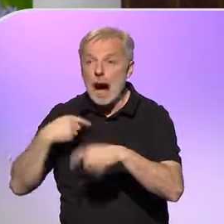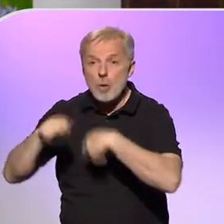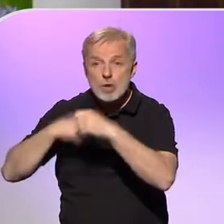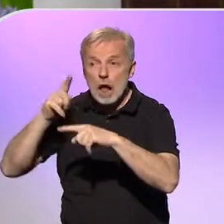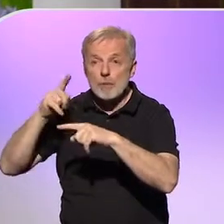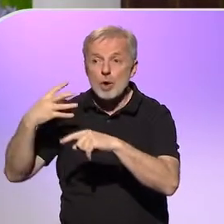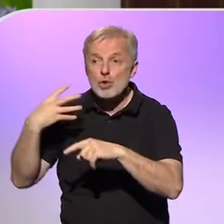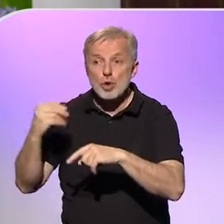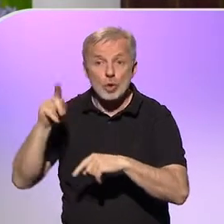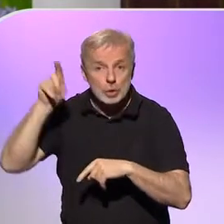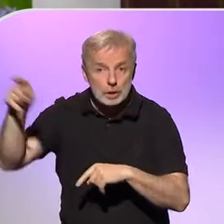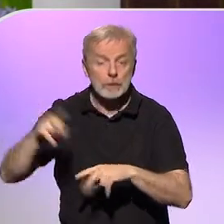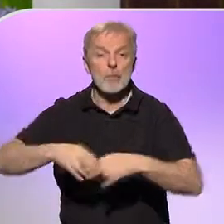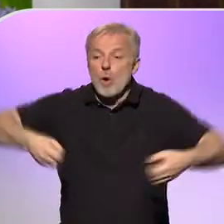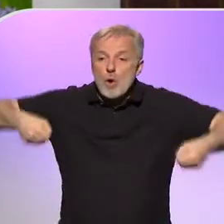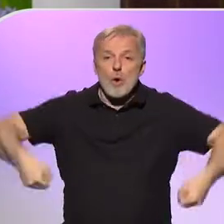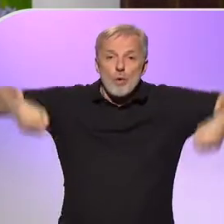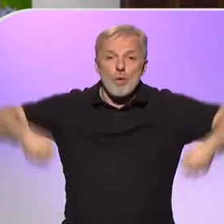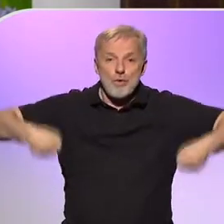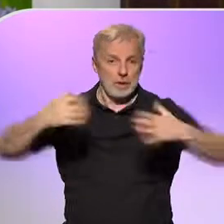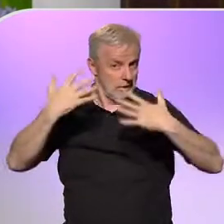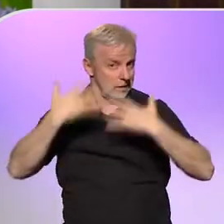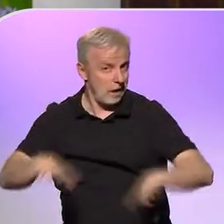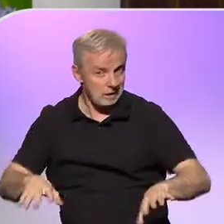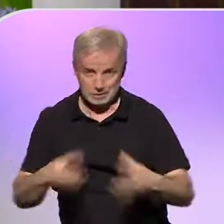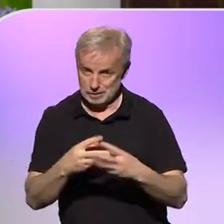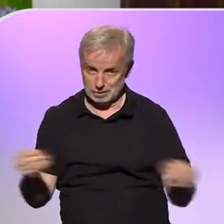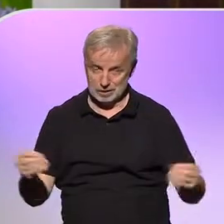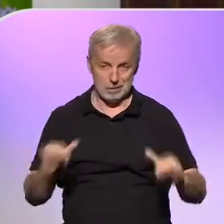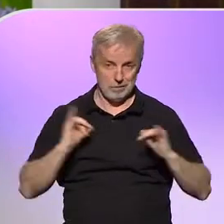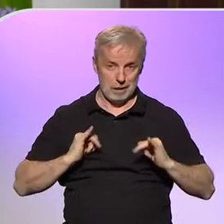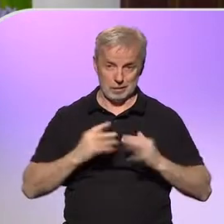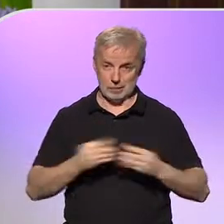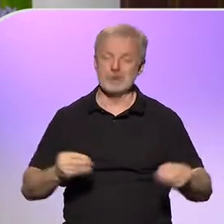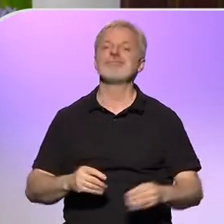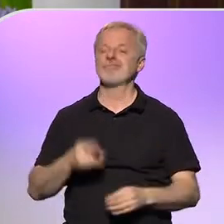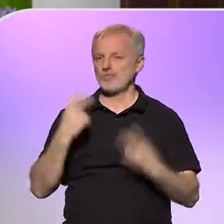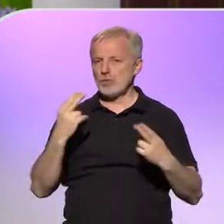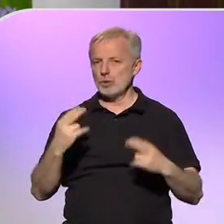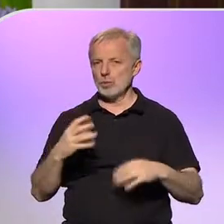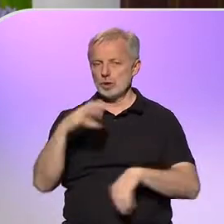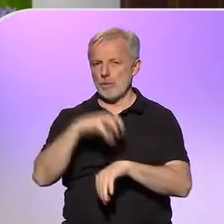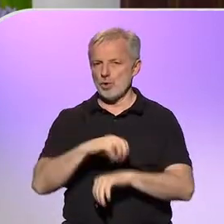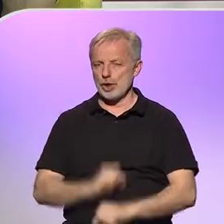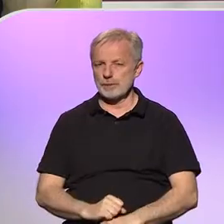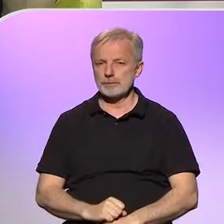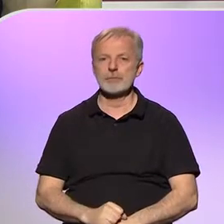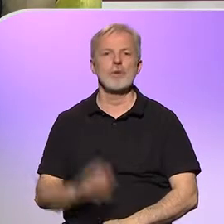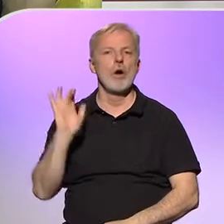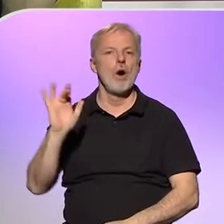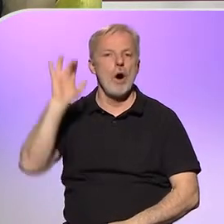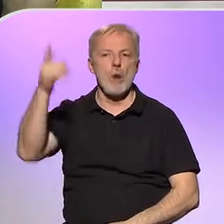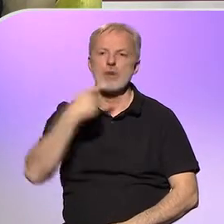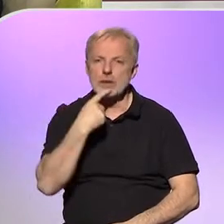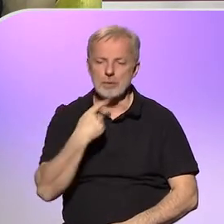ztratíme zavazadla, tak pro podobné situace má smysl cestovní pojištění. Opřed slýchám argument, že protože